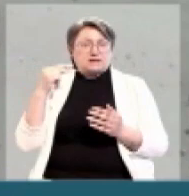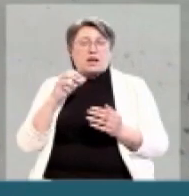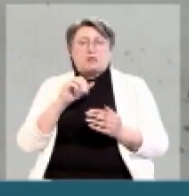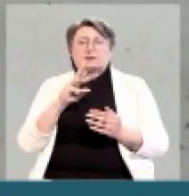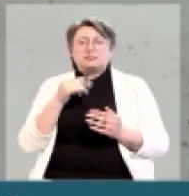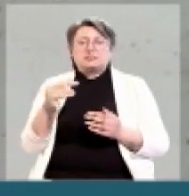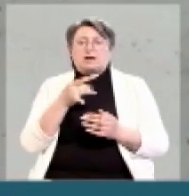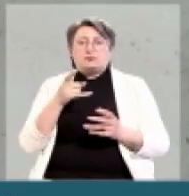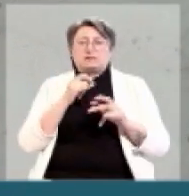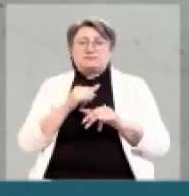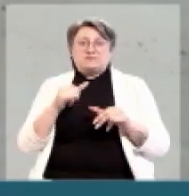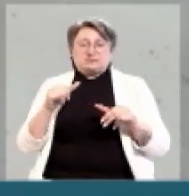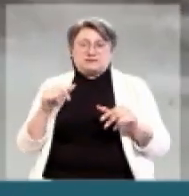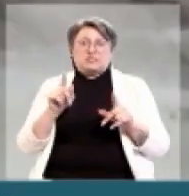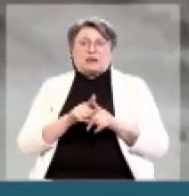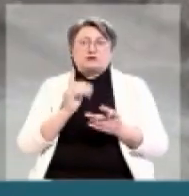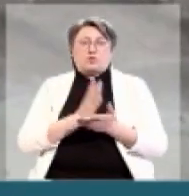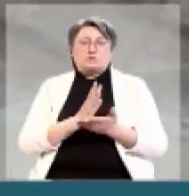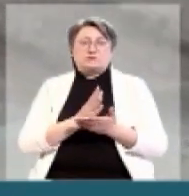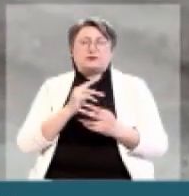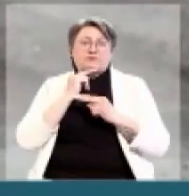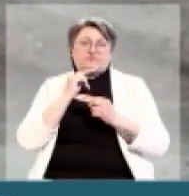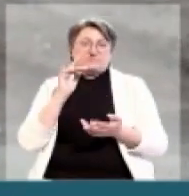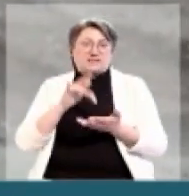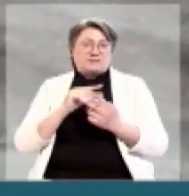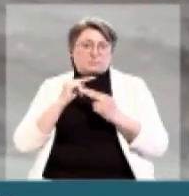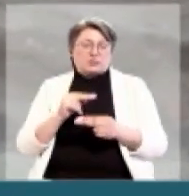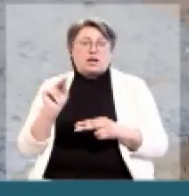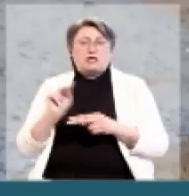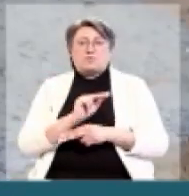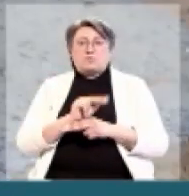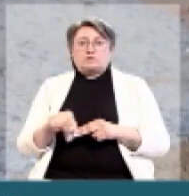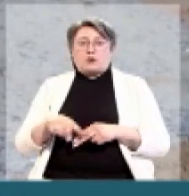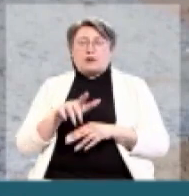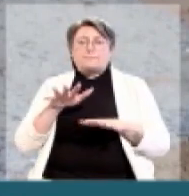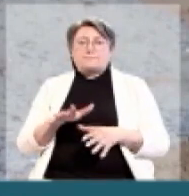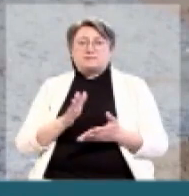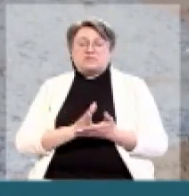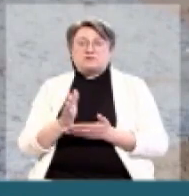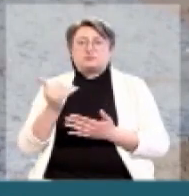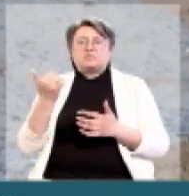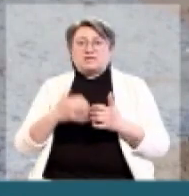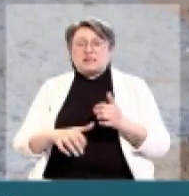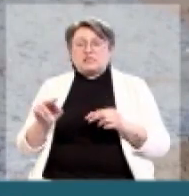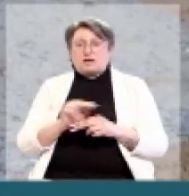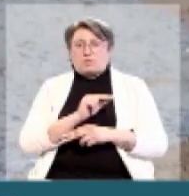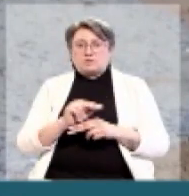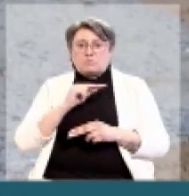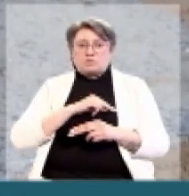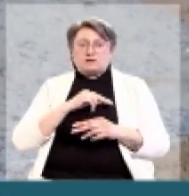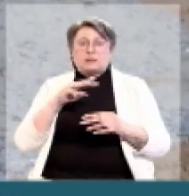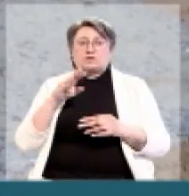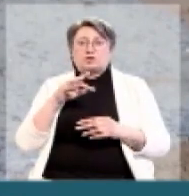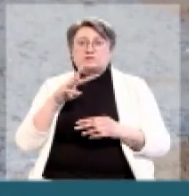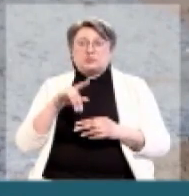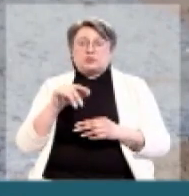ауданында сондай ақ инфрақұрылымды дамыту да басты назарда. Жергілікті маңызы бар жолдар жөнделу үстінде. Тасты және Үштоғай ауылдарында